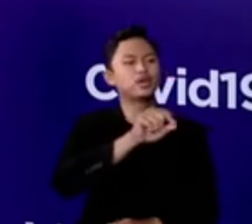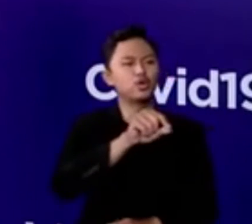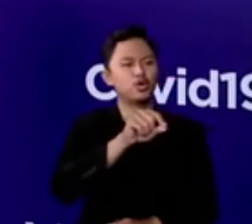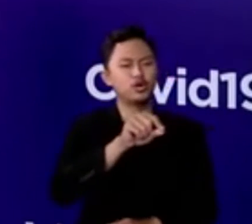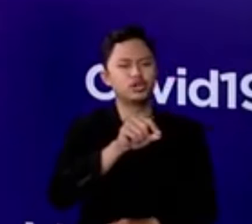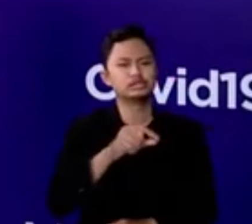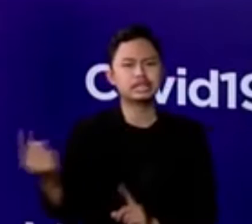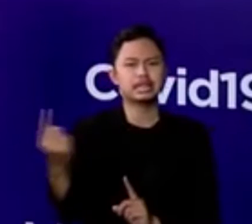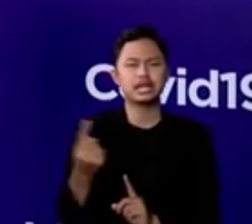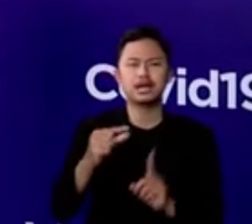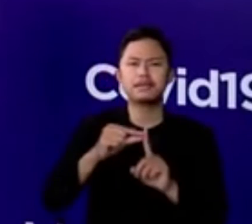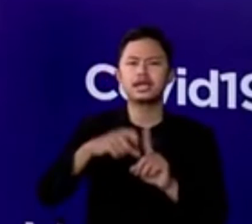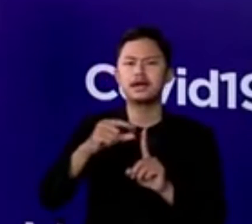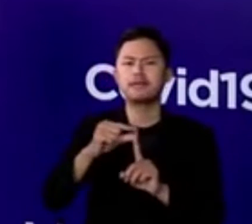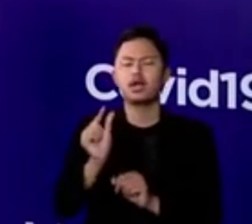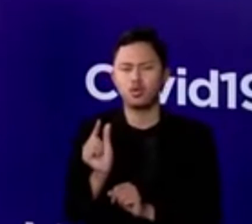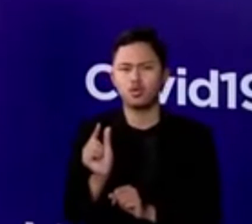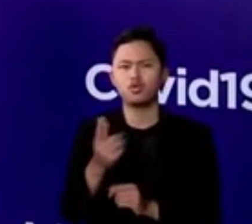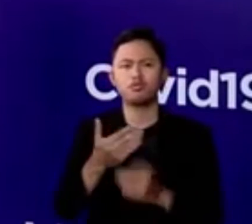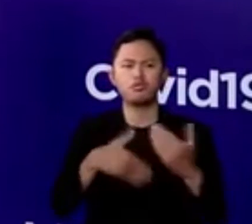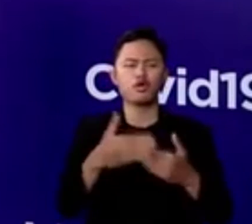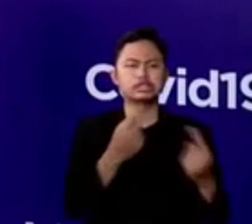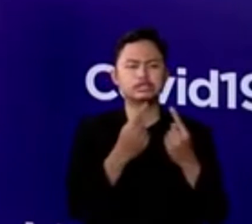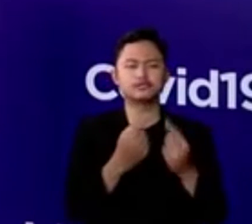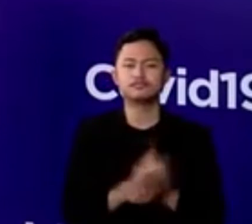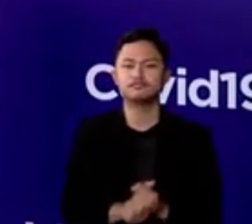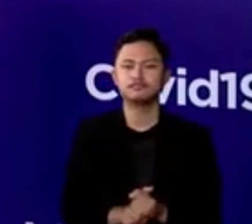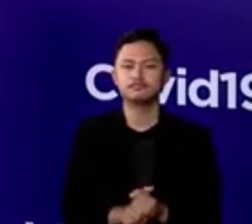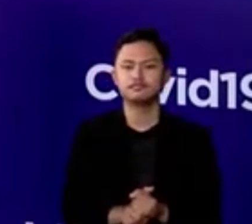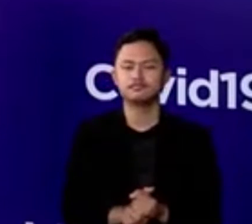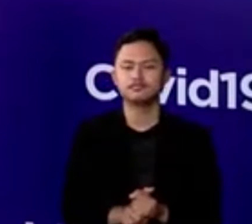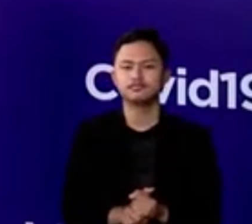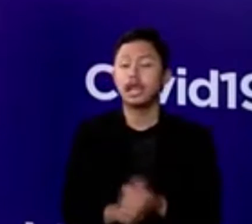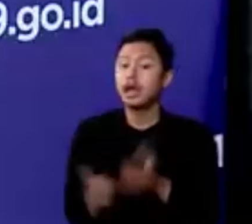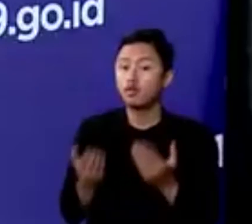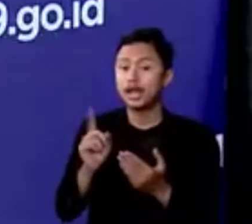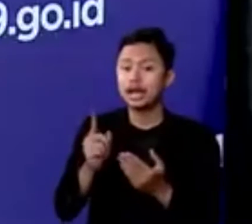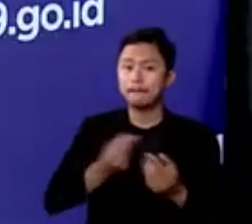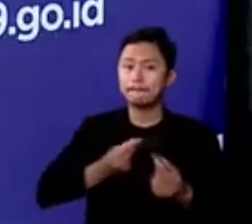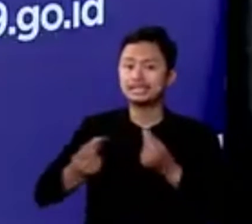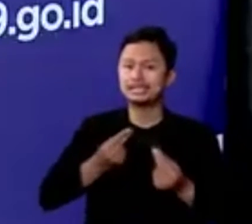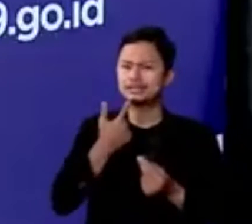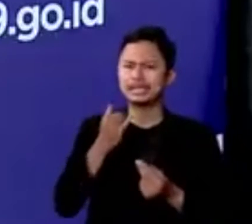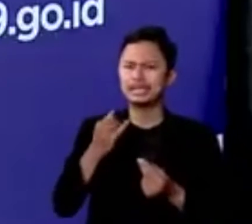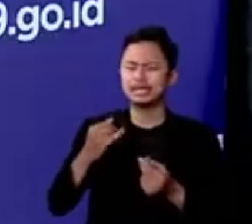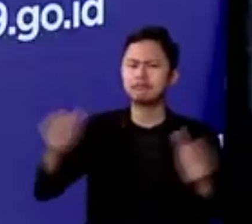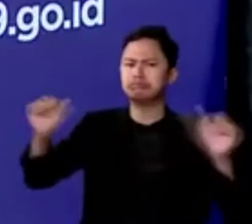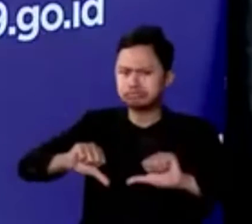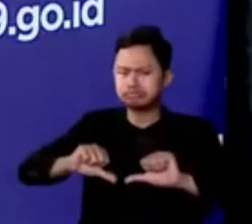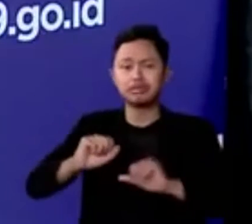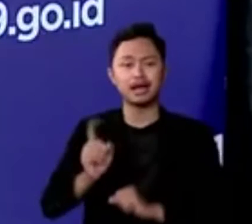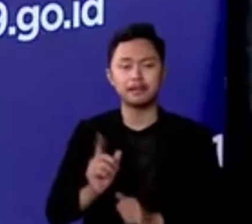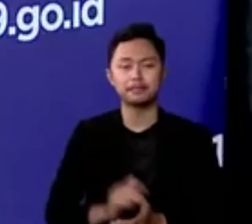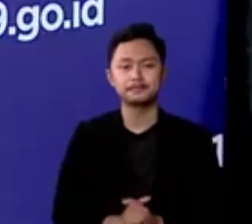kan juga banyak yang KPU seperti itu kira-kira berhentikan banyak juga ngasih yang usahanya nih menghadapi kepailitan